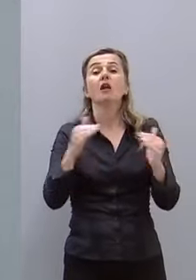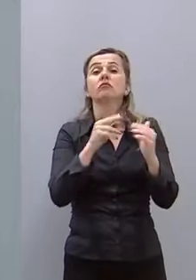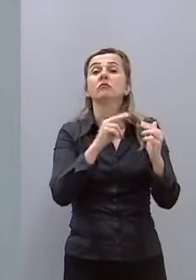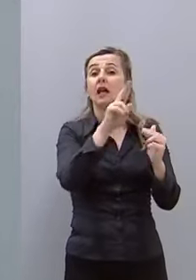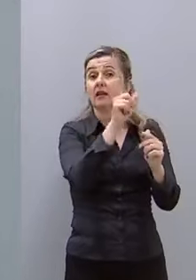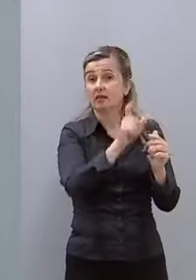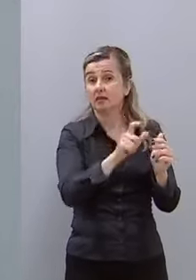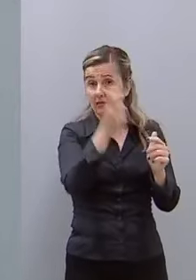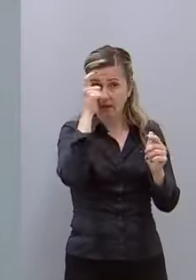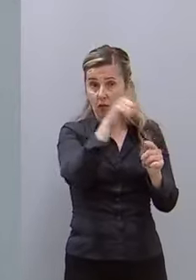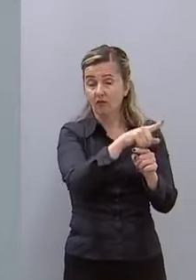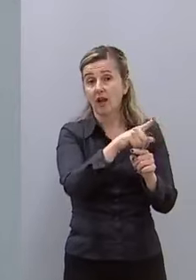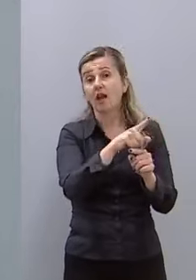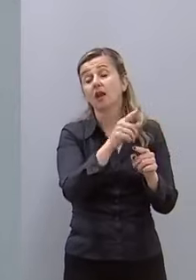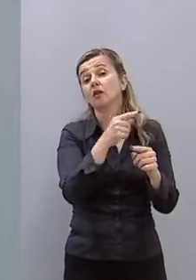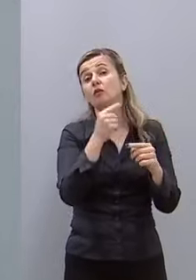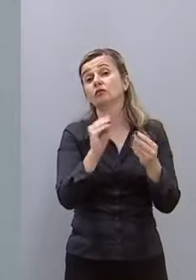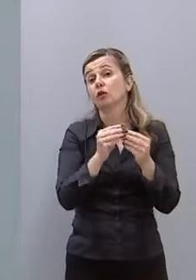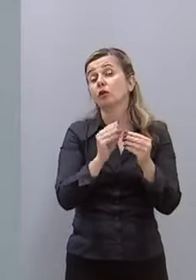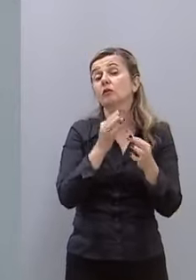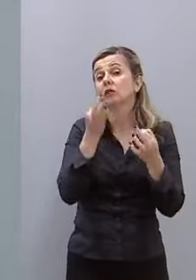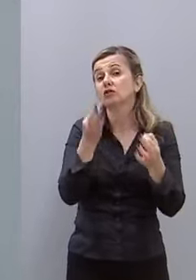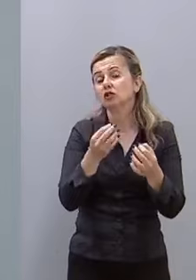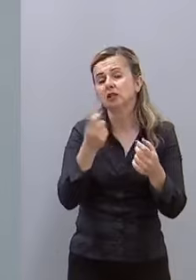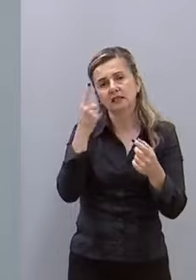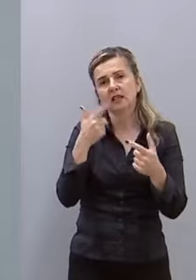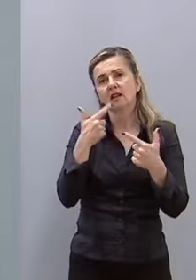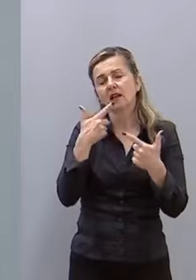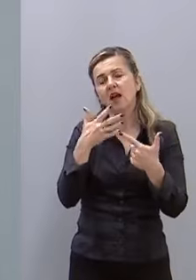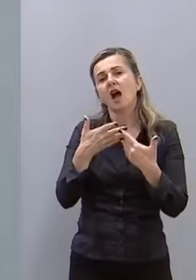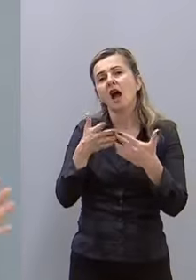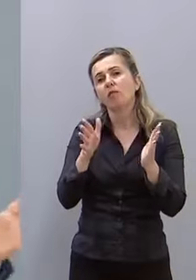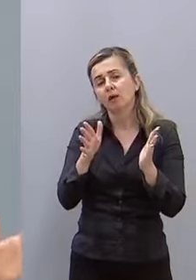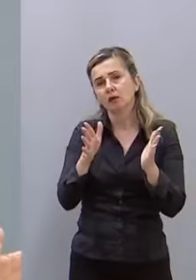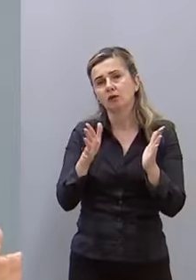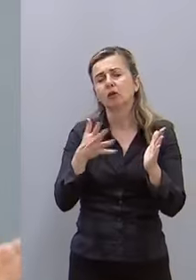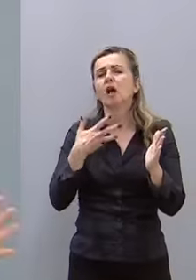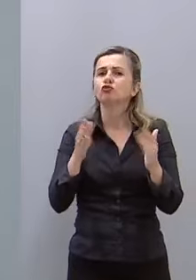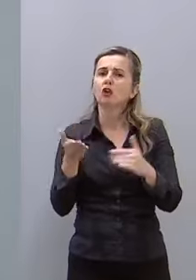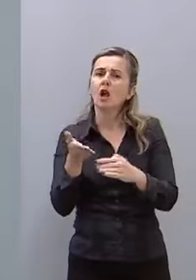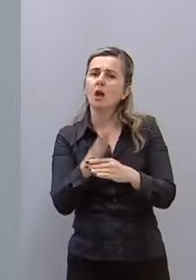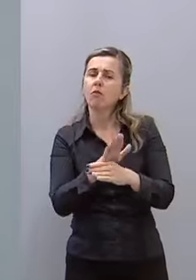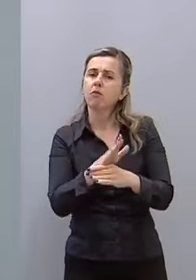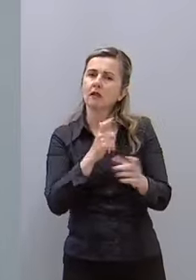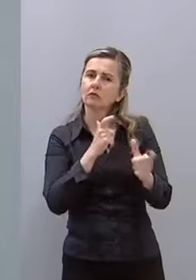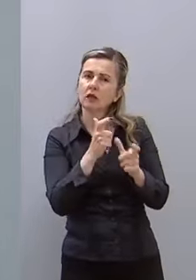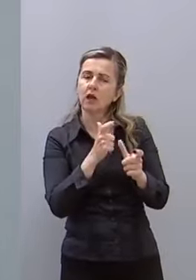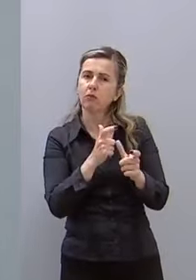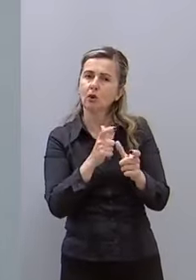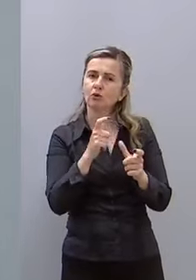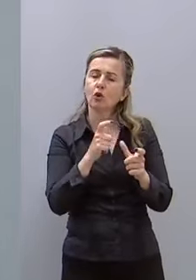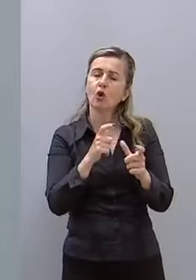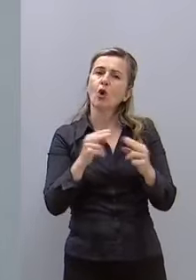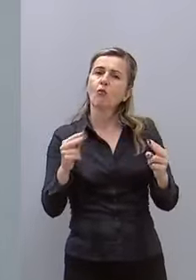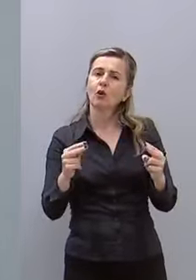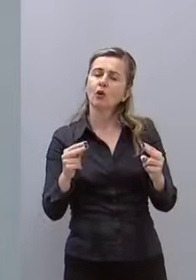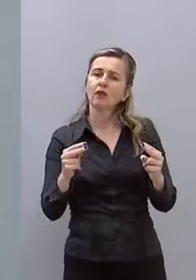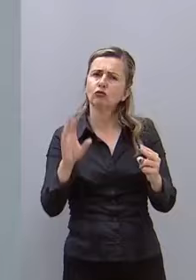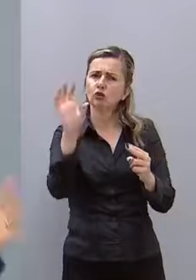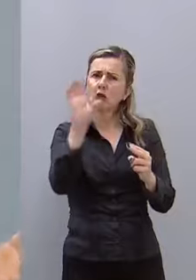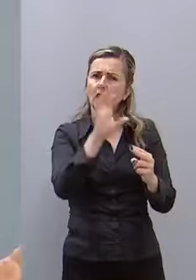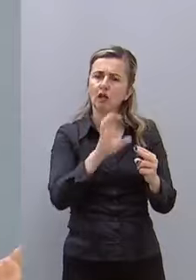dovesse dovesse dare maggiore maggiori aperture c'è la parte del rapporto tra le province e